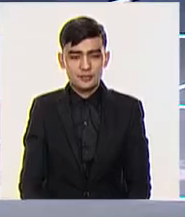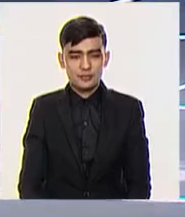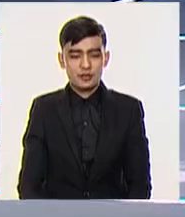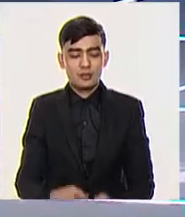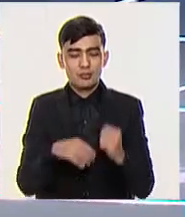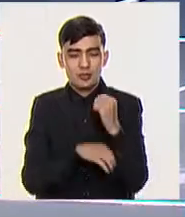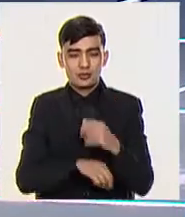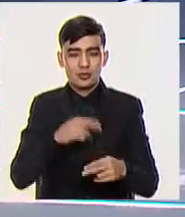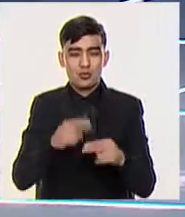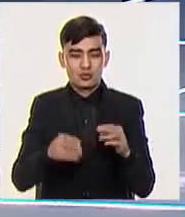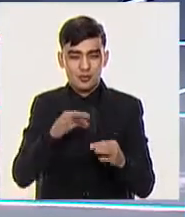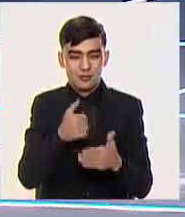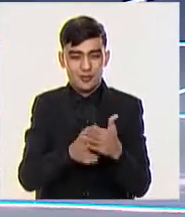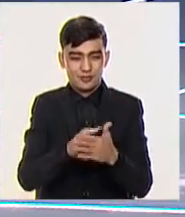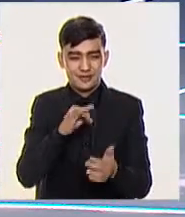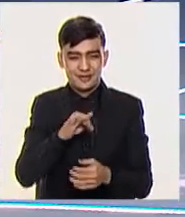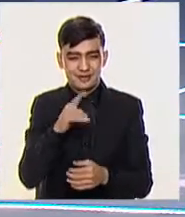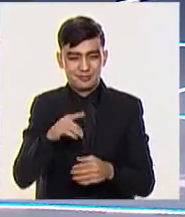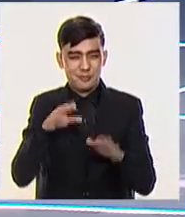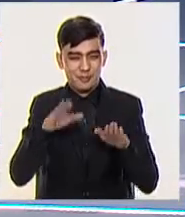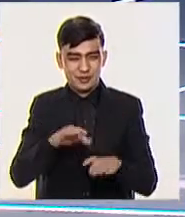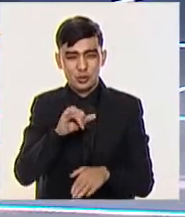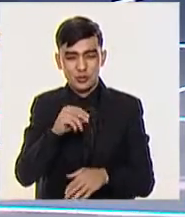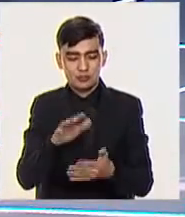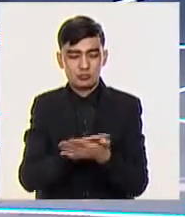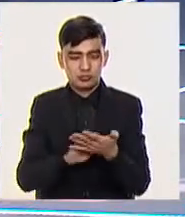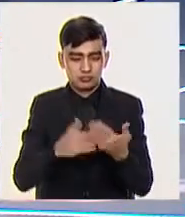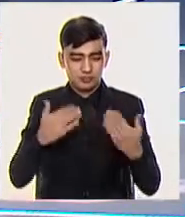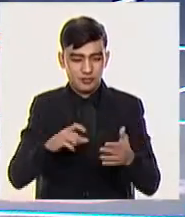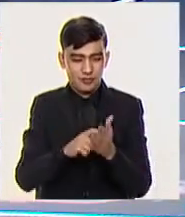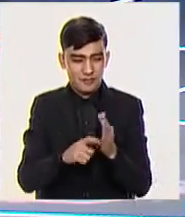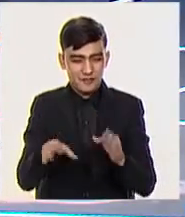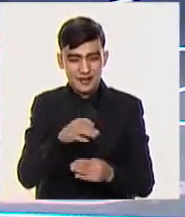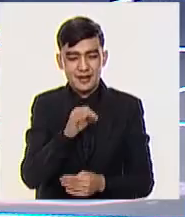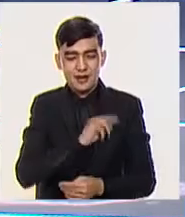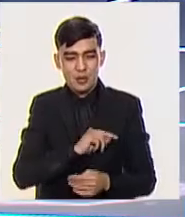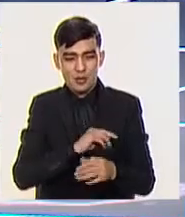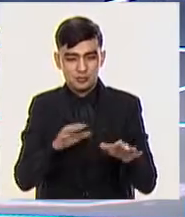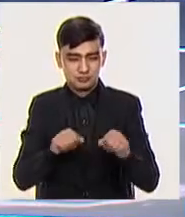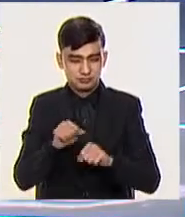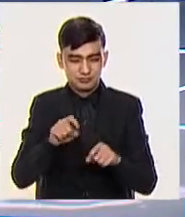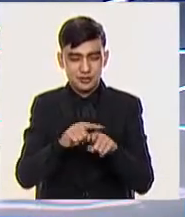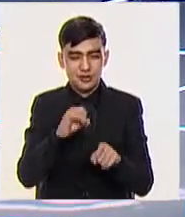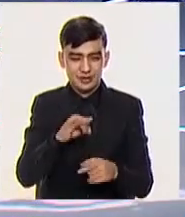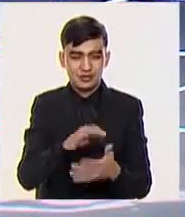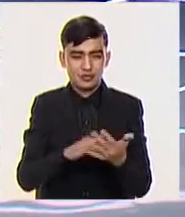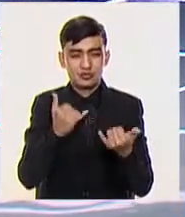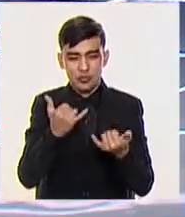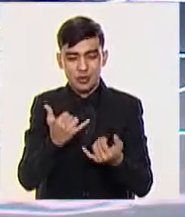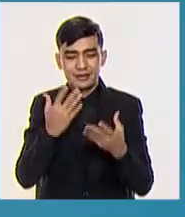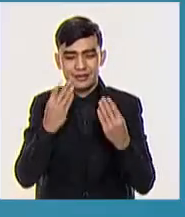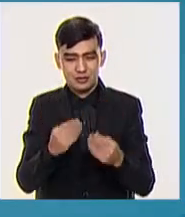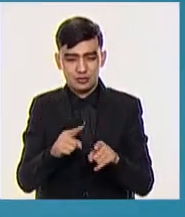Сразу после завершения голосования на избирательных участках провели санитарную обработку. Работы по дезинфекции продолжались и сегодня